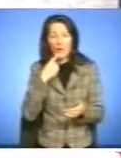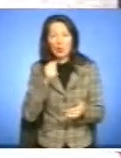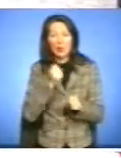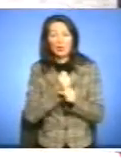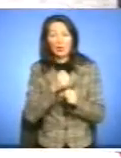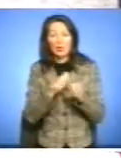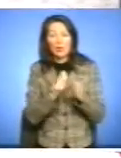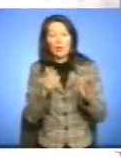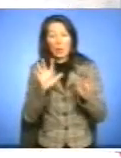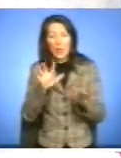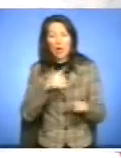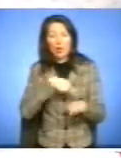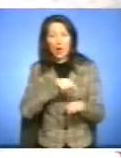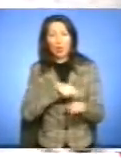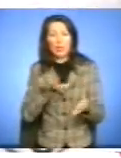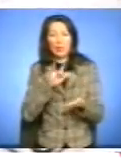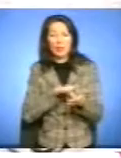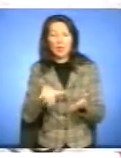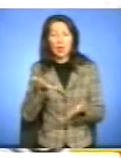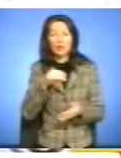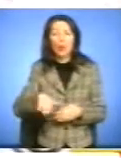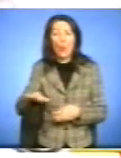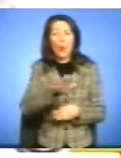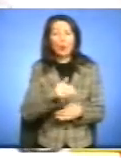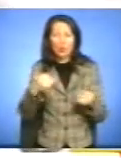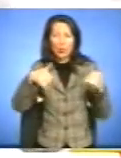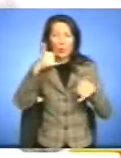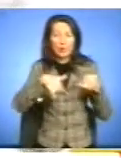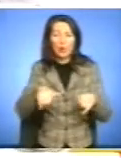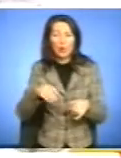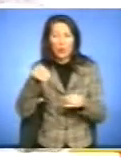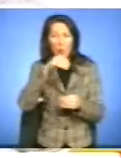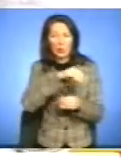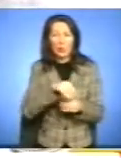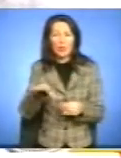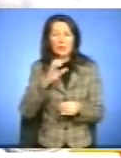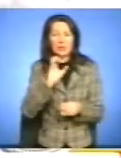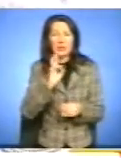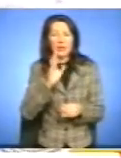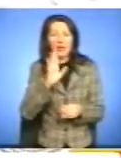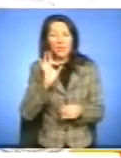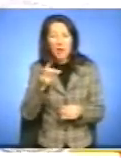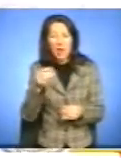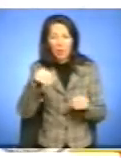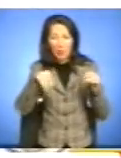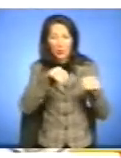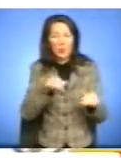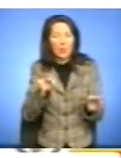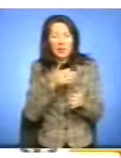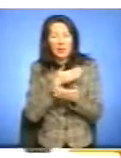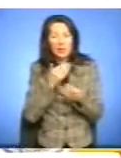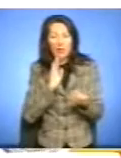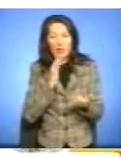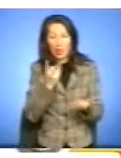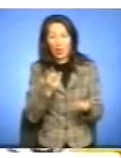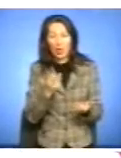Всю площу посипав, ще й сквер посипав, і нігде не видно того, що я сипав. Я не знаю, де воно ділося. Дощ пішов, і воно